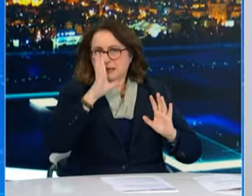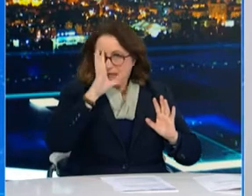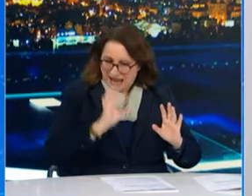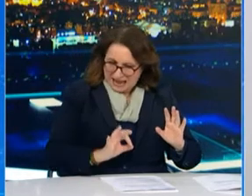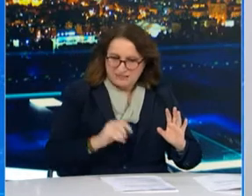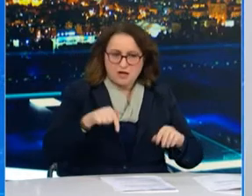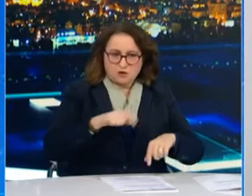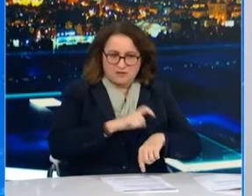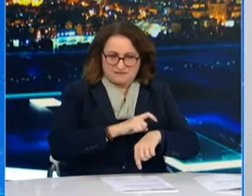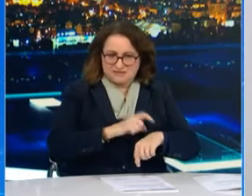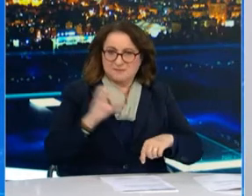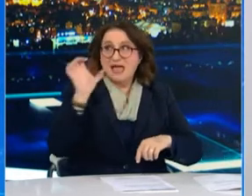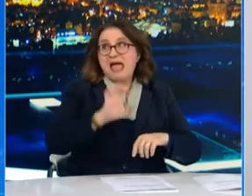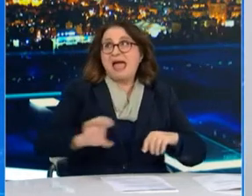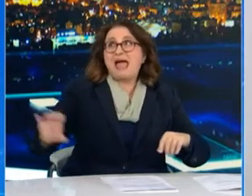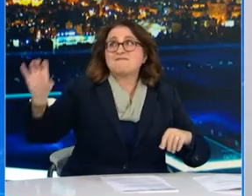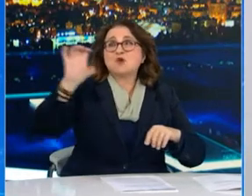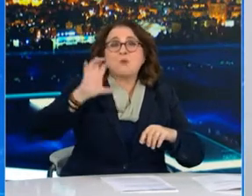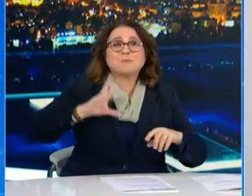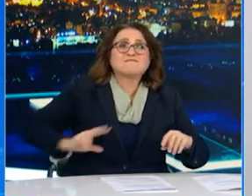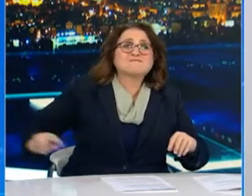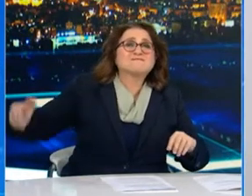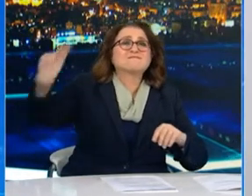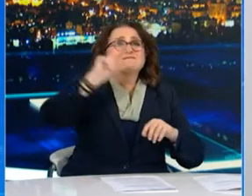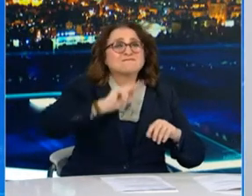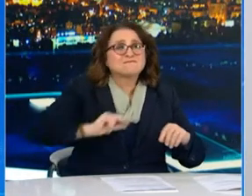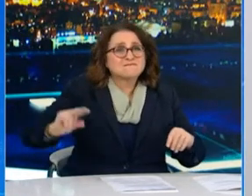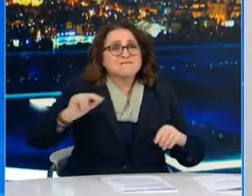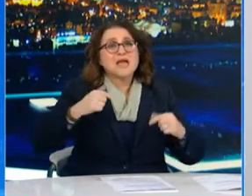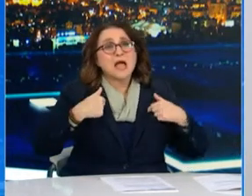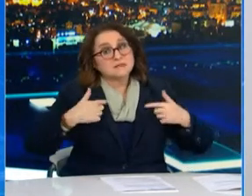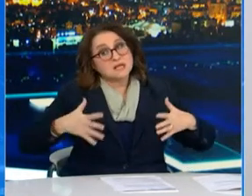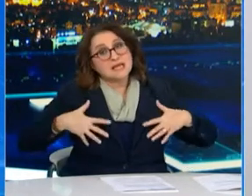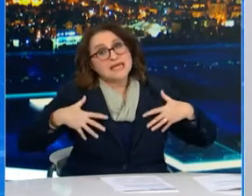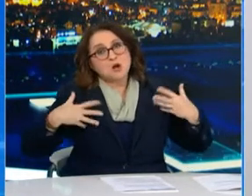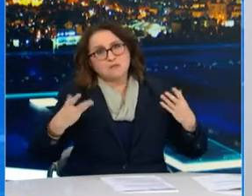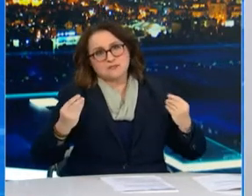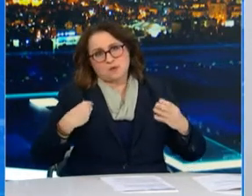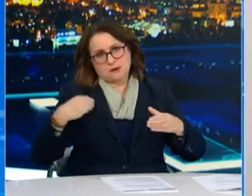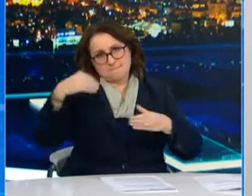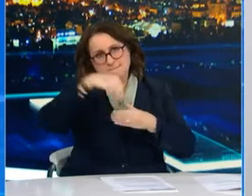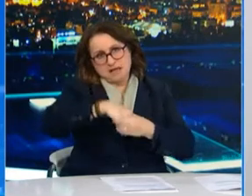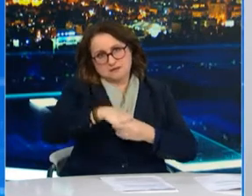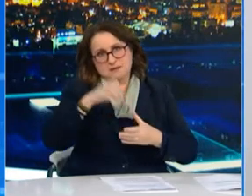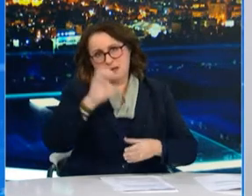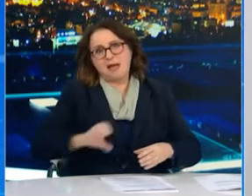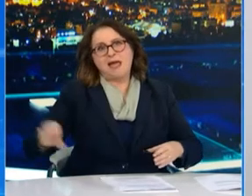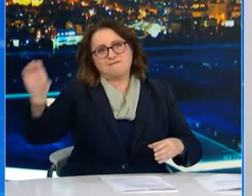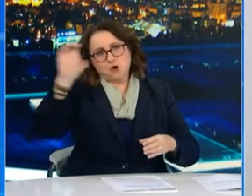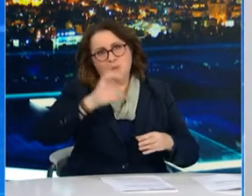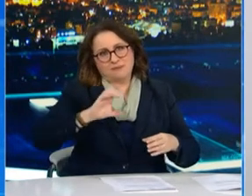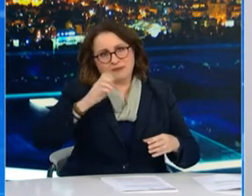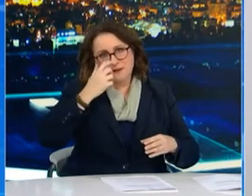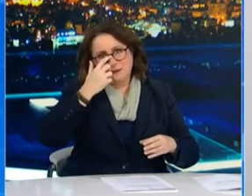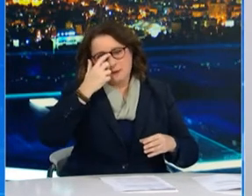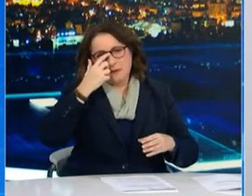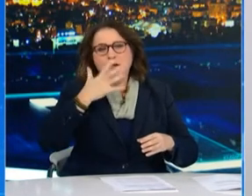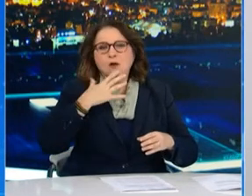προμήθειας εμβολίων, χαιρόμαστε πολύ που είμαστε κομμάτι αυτής της κοινής ευρωπαϊκής προσπάθειας. Η χώρα